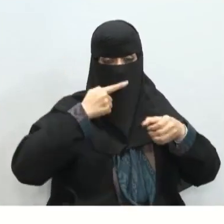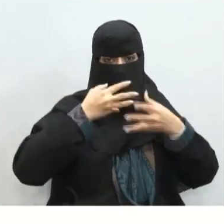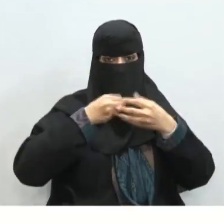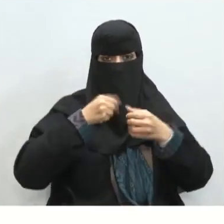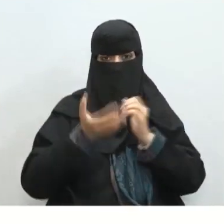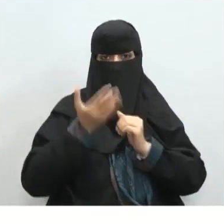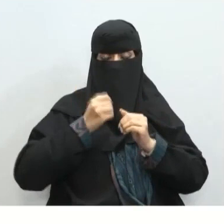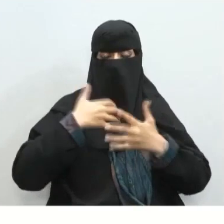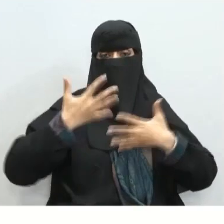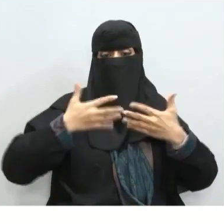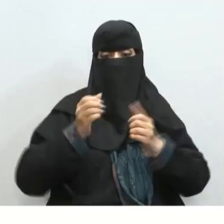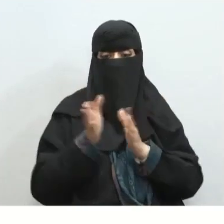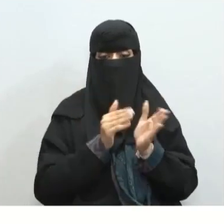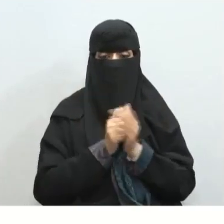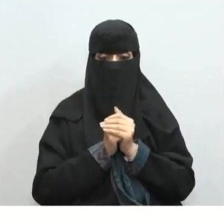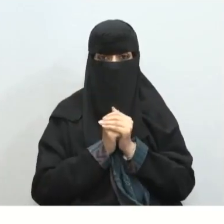انتاج هذه